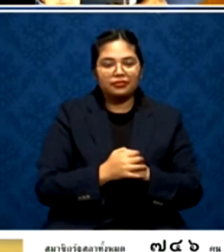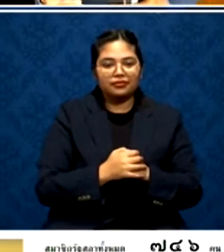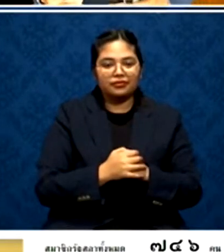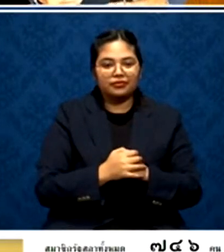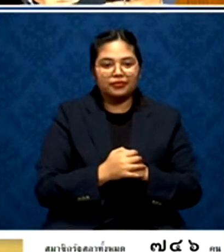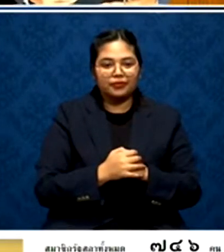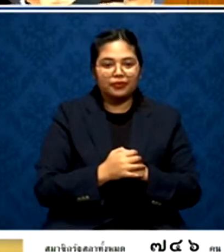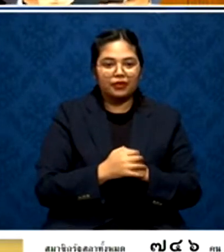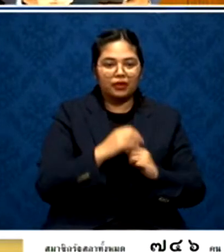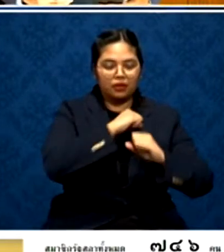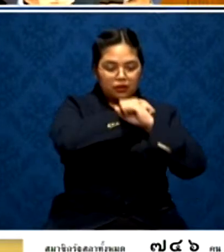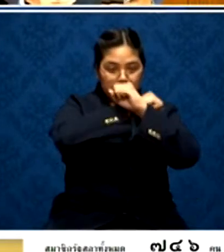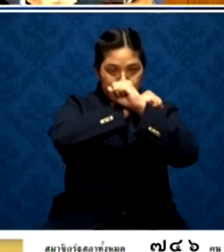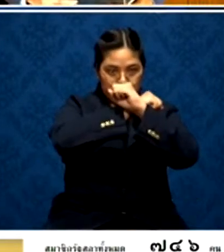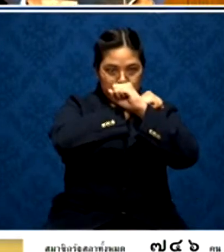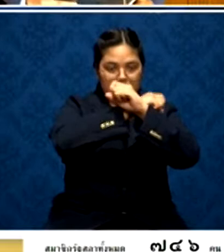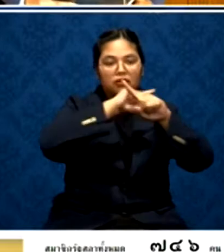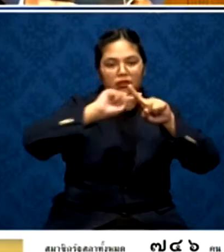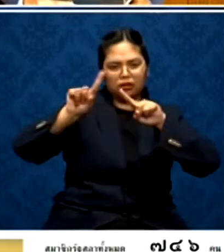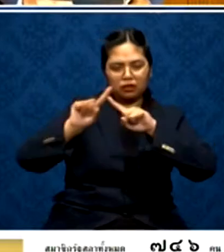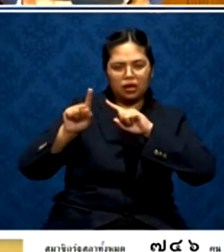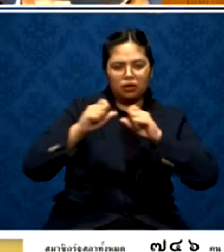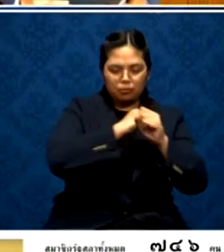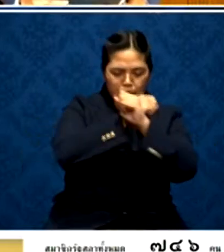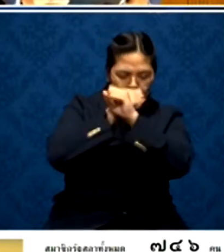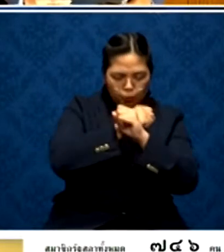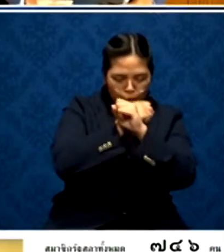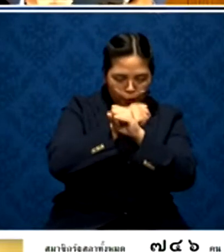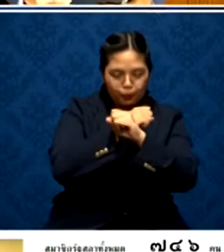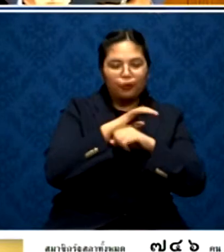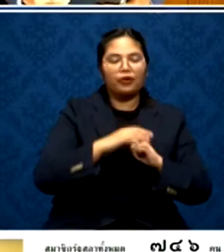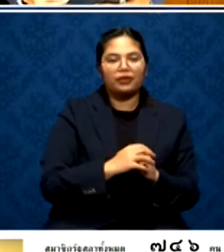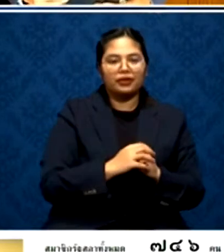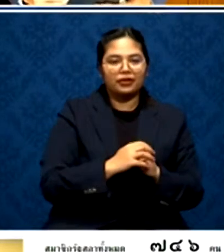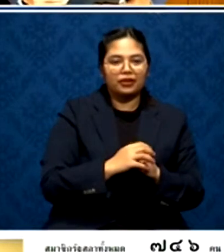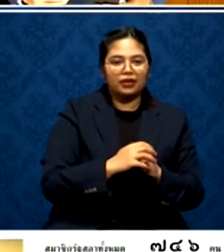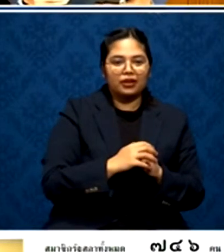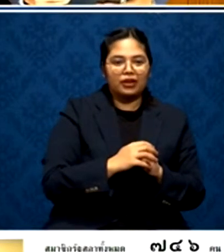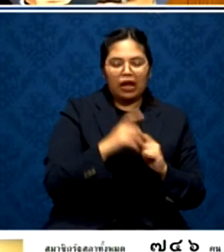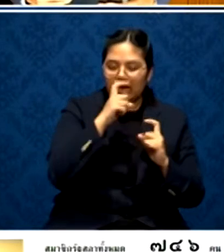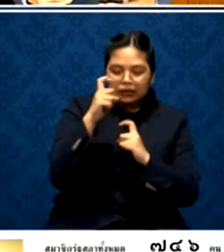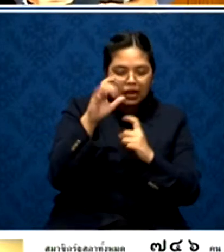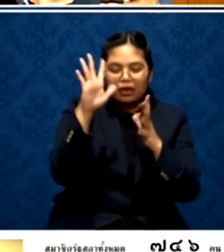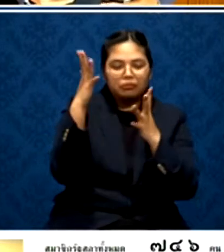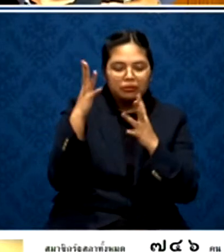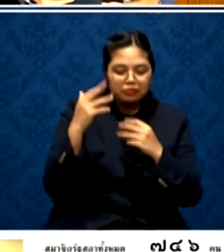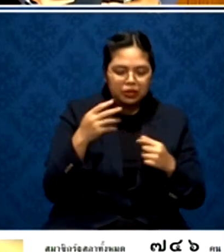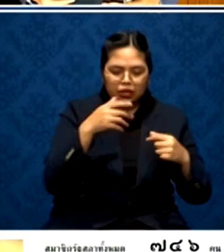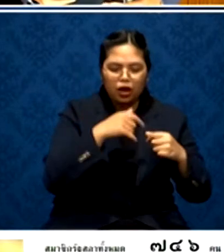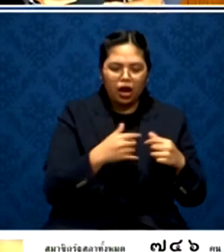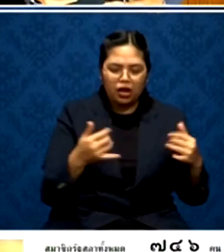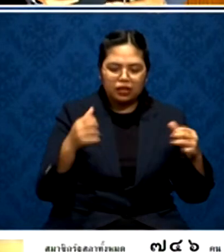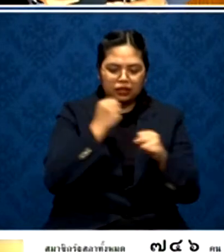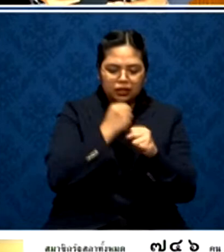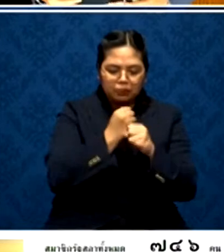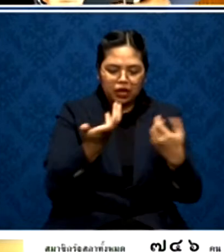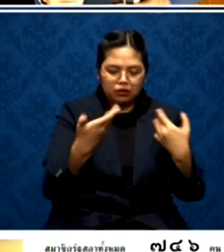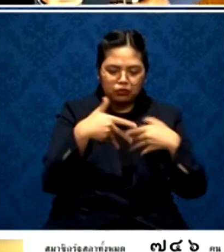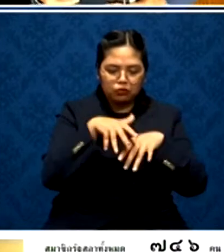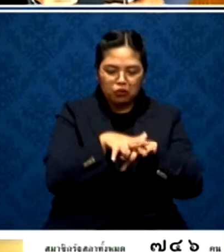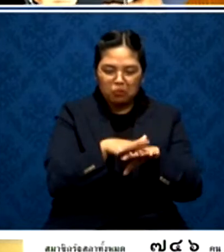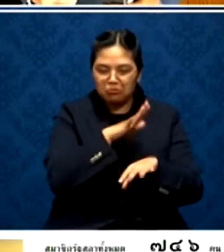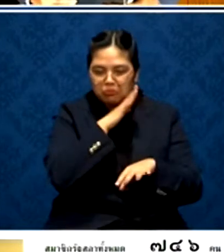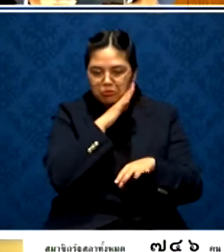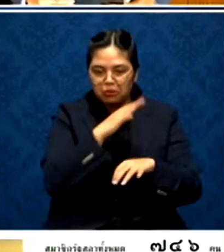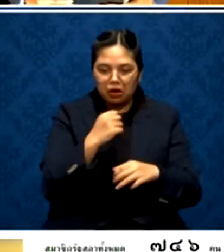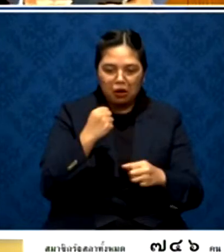ด้านความปลอดภัยรัฐบาลจะทำงานร่วมกับประชาชนทุกภาคส่วนเพื่อดำเนินการปราบปรามผู้มีอิทธิพลและย